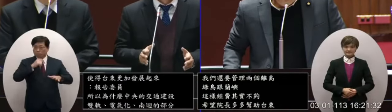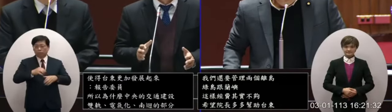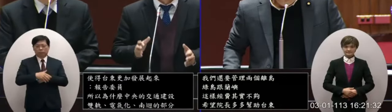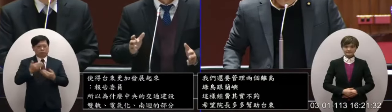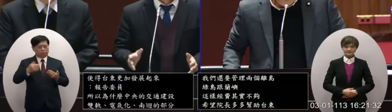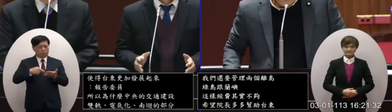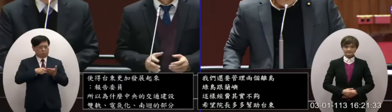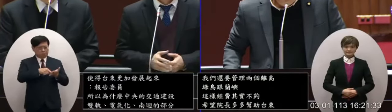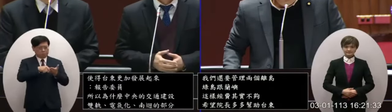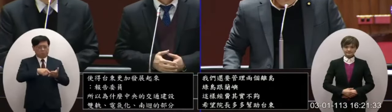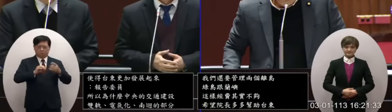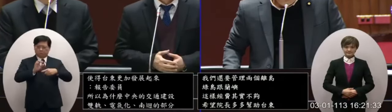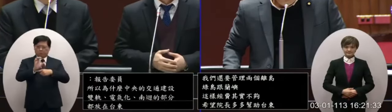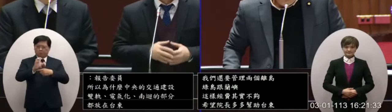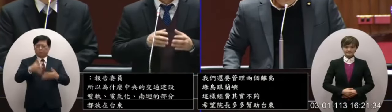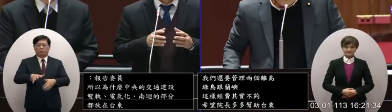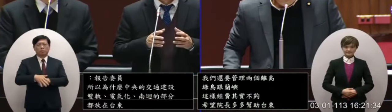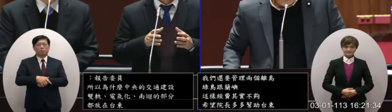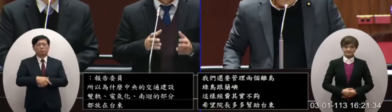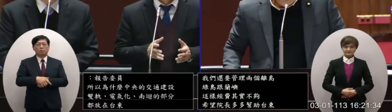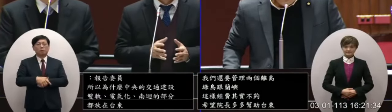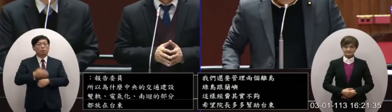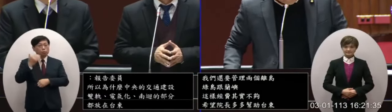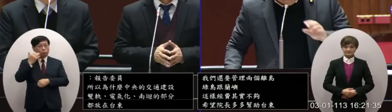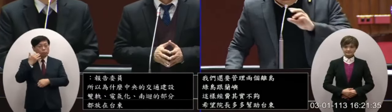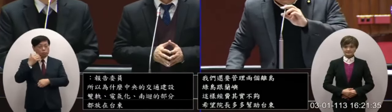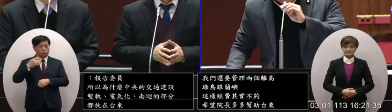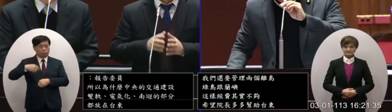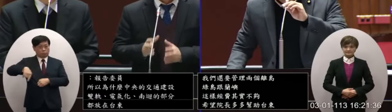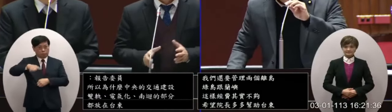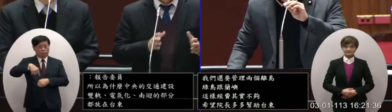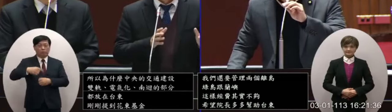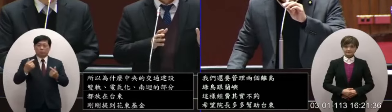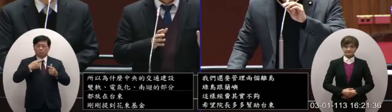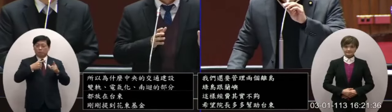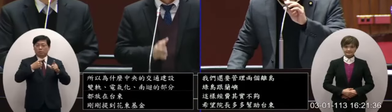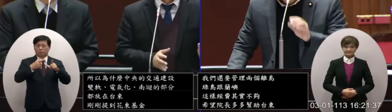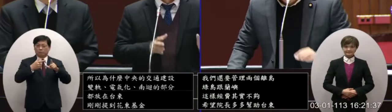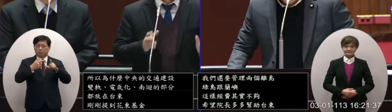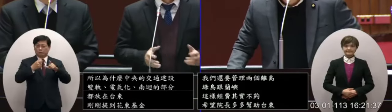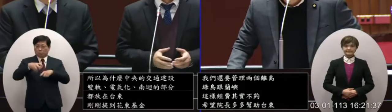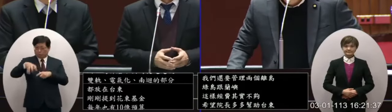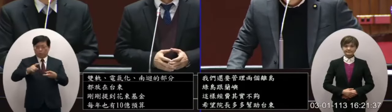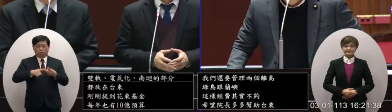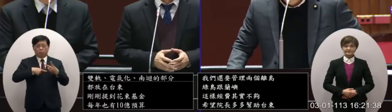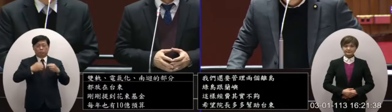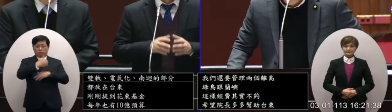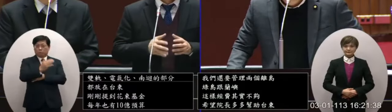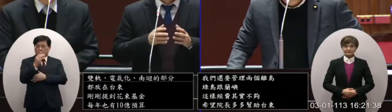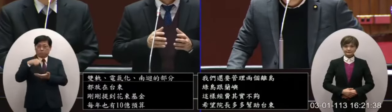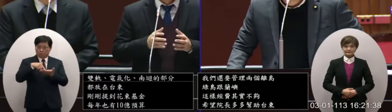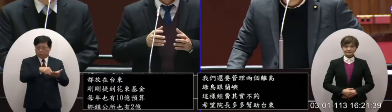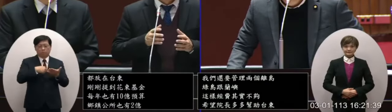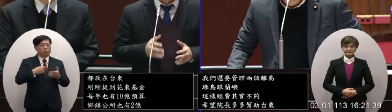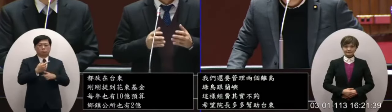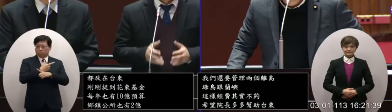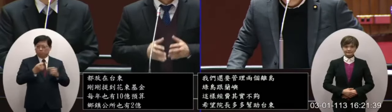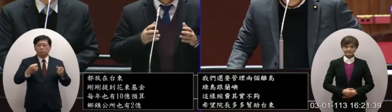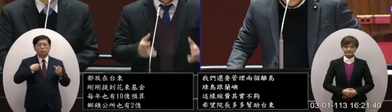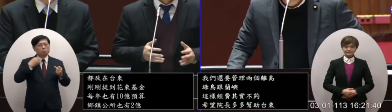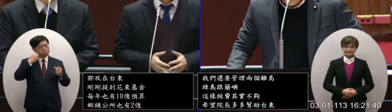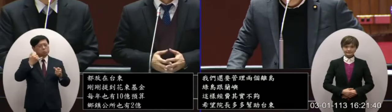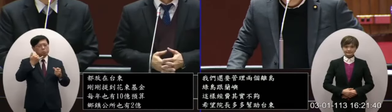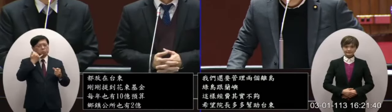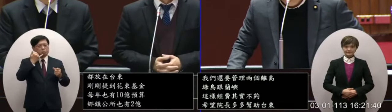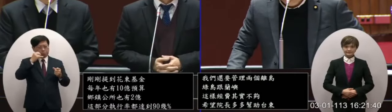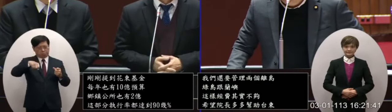都达到了90%几，那所以说只要是不管是公所也好或县政府提出来的，那我们觉得可